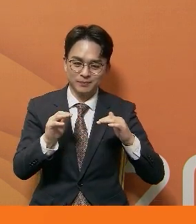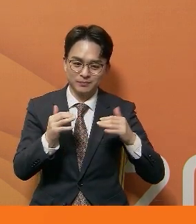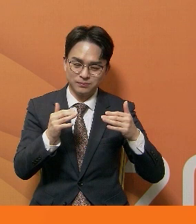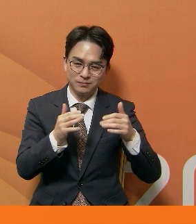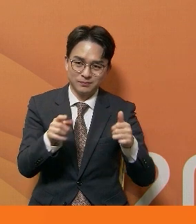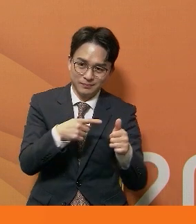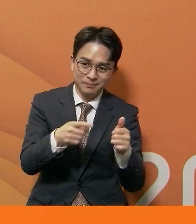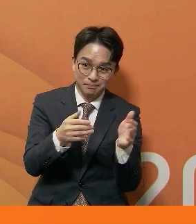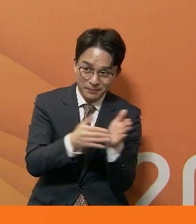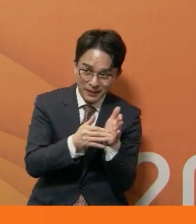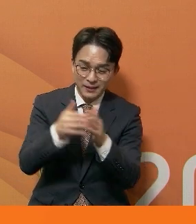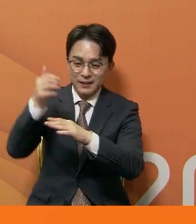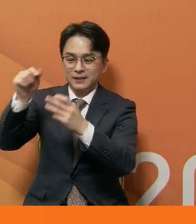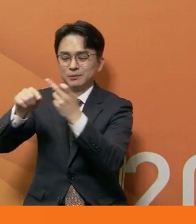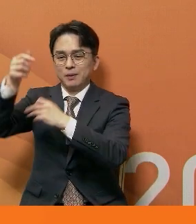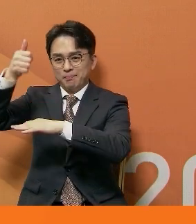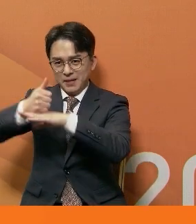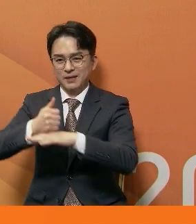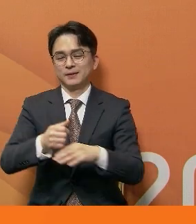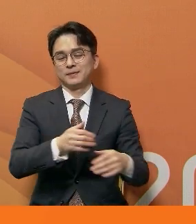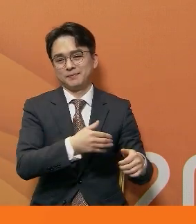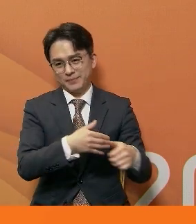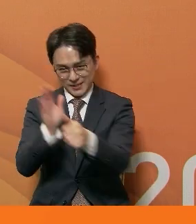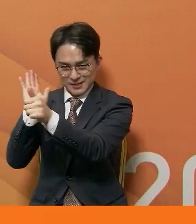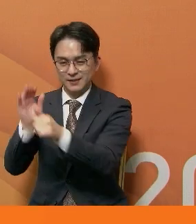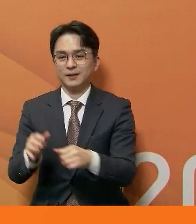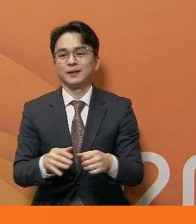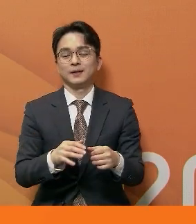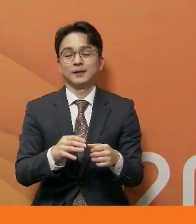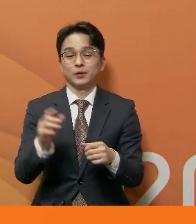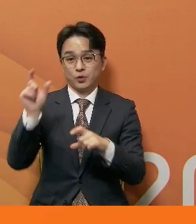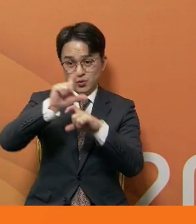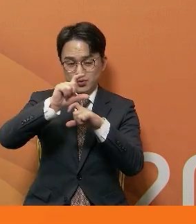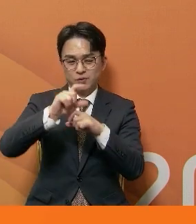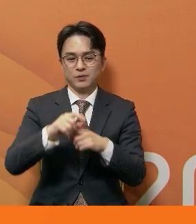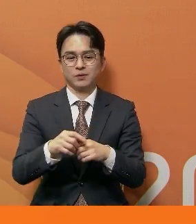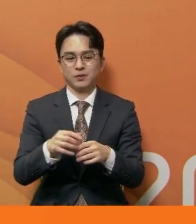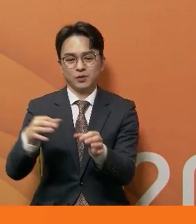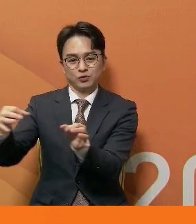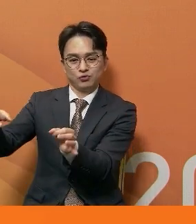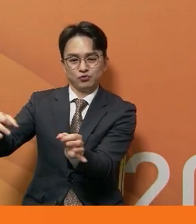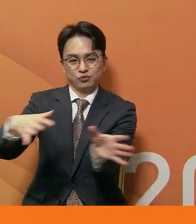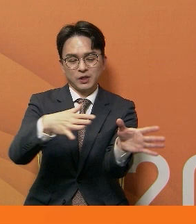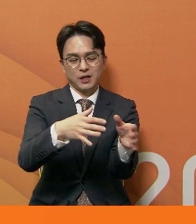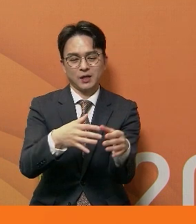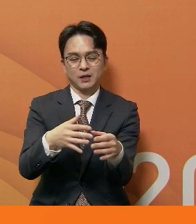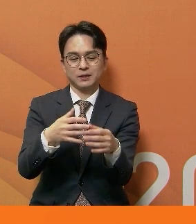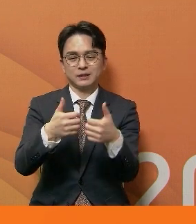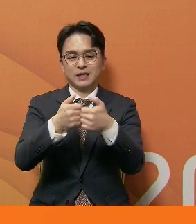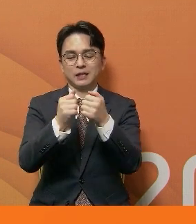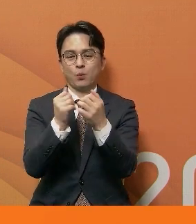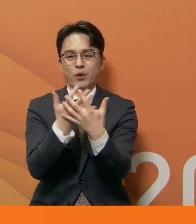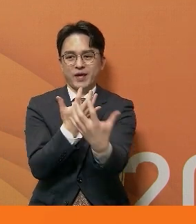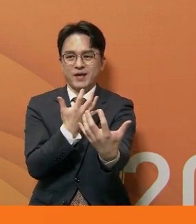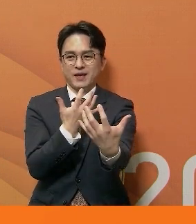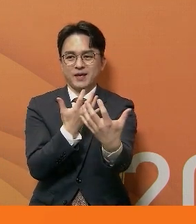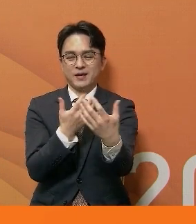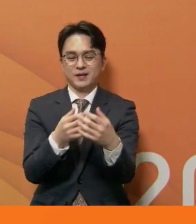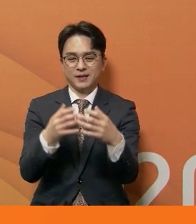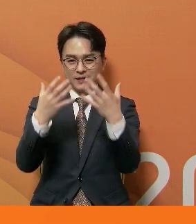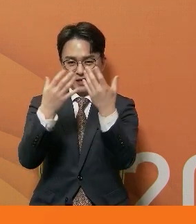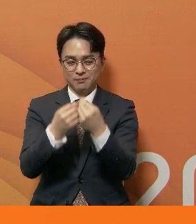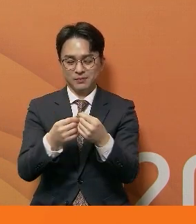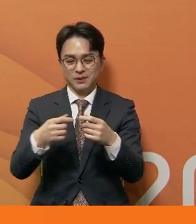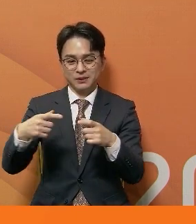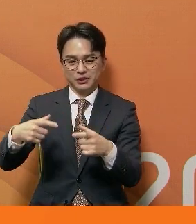최종 데모데이를 개최를 하는데 거기에 플러스에서 저희가 투자유치 상담회라고 해서 각 지역에 직접